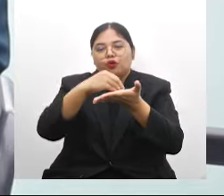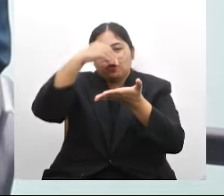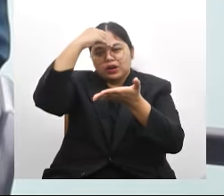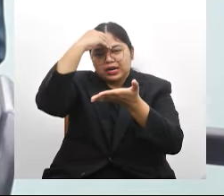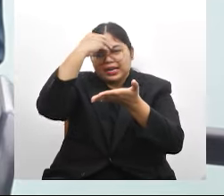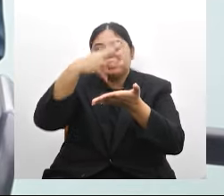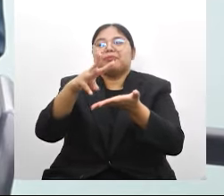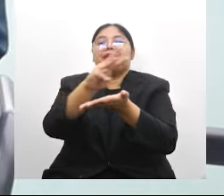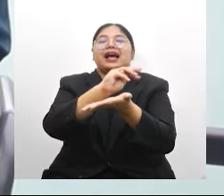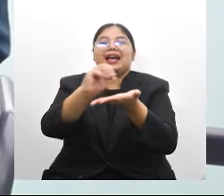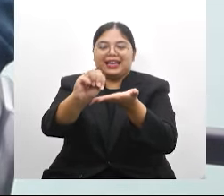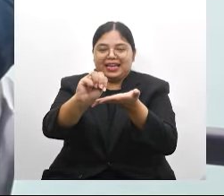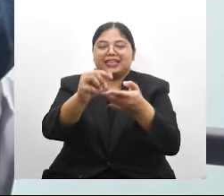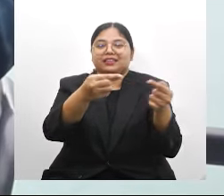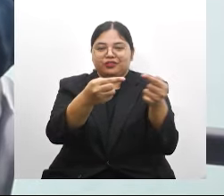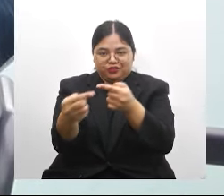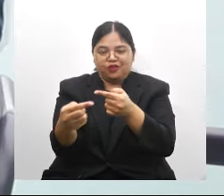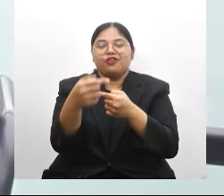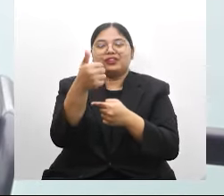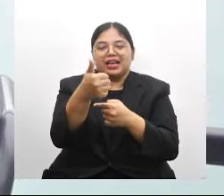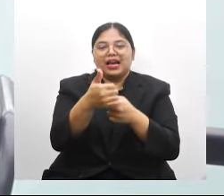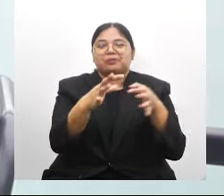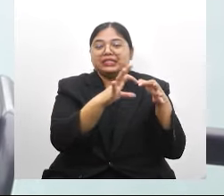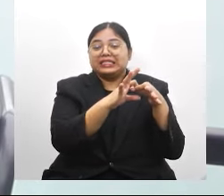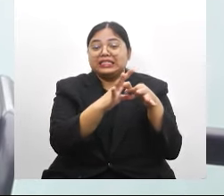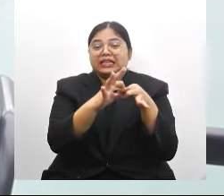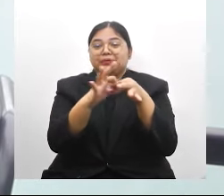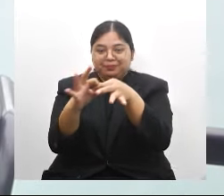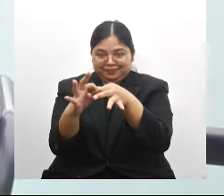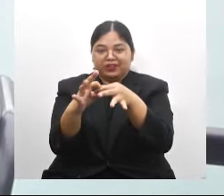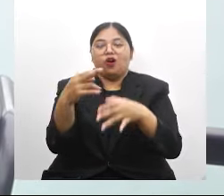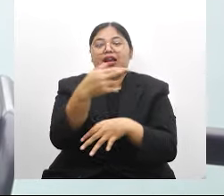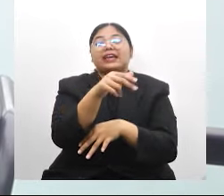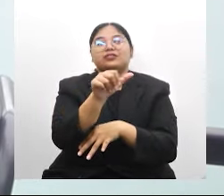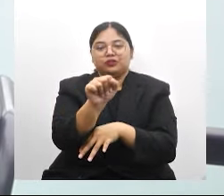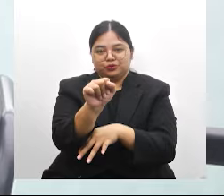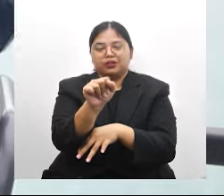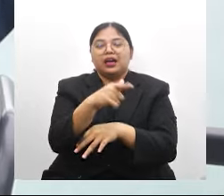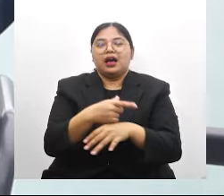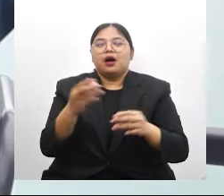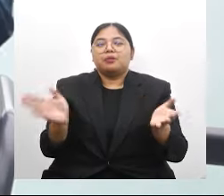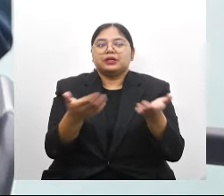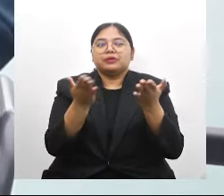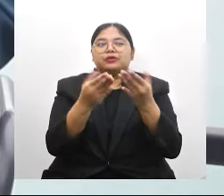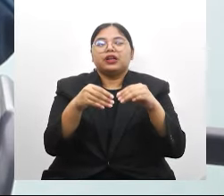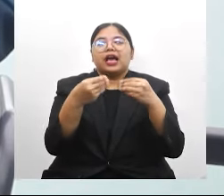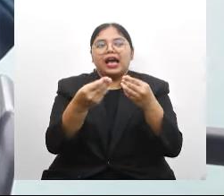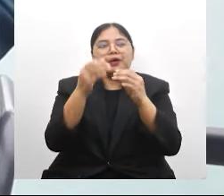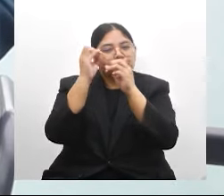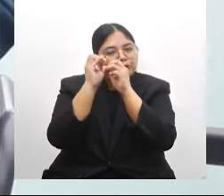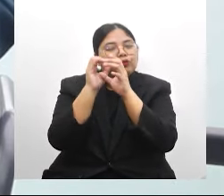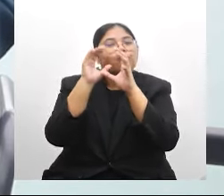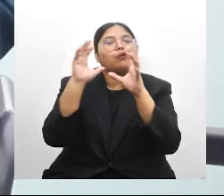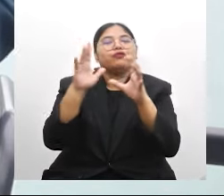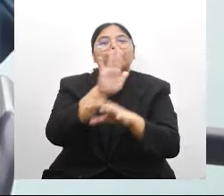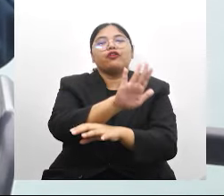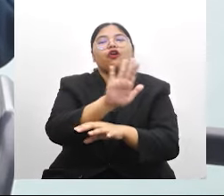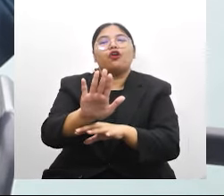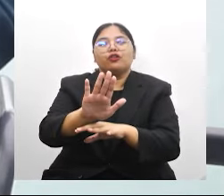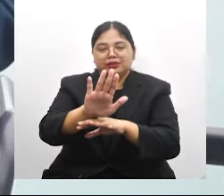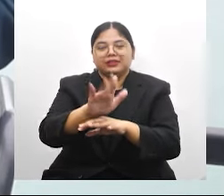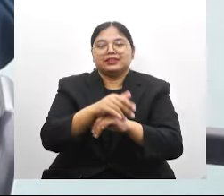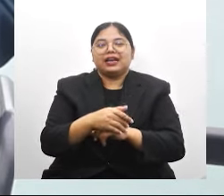อุดมศึกษานะครับซึ่งเป็นความเชื่อมโยงของหลักสูตรที่สามารถสร้างเเรียกสร้างแรงบันดาลใจให้กับเด็กเนี่ยได้มีมีมี